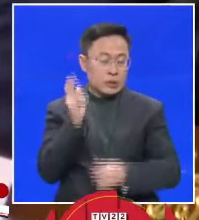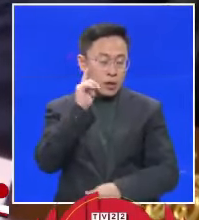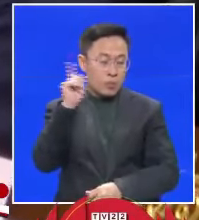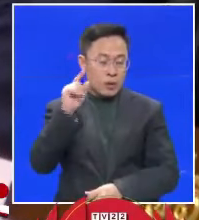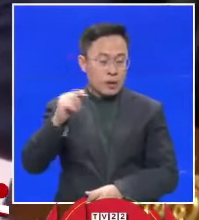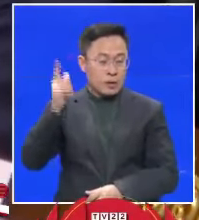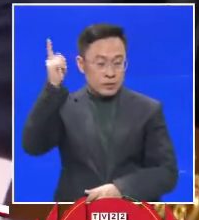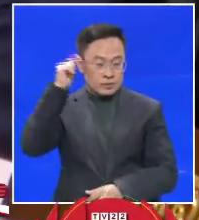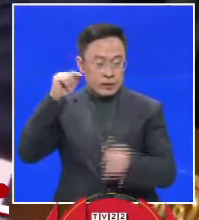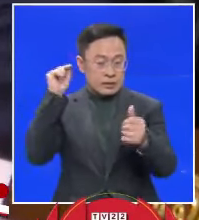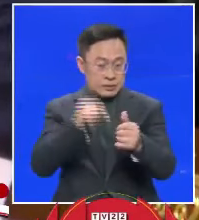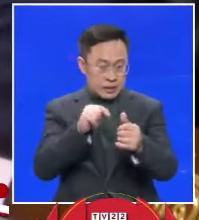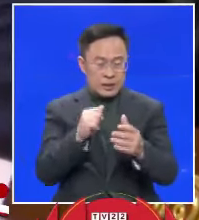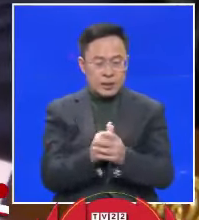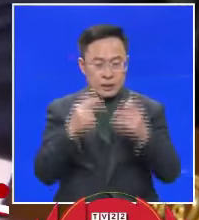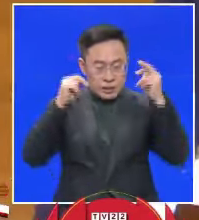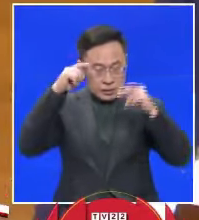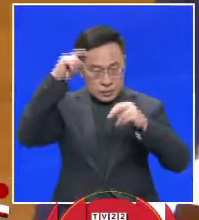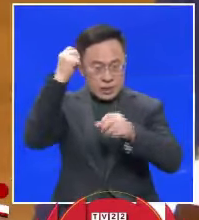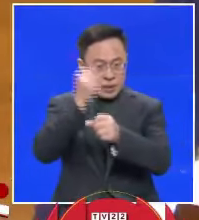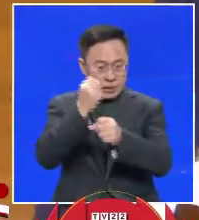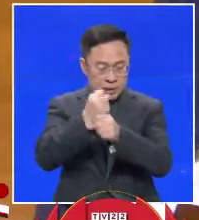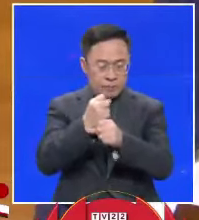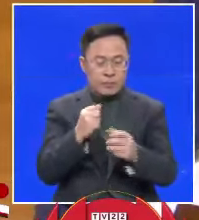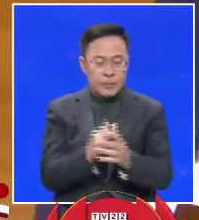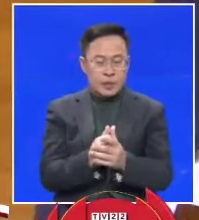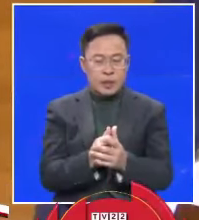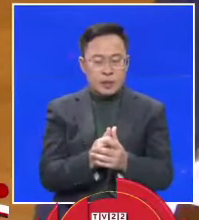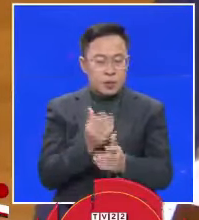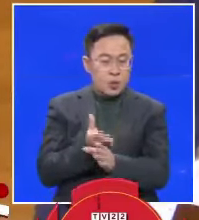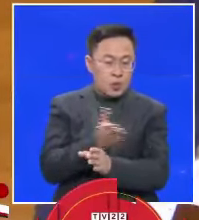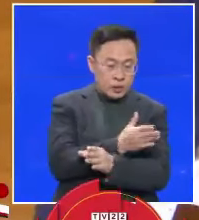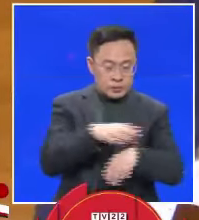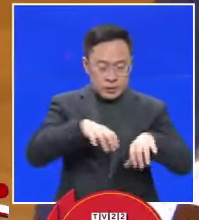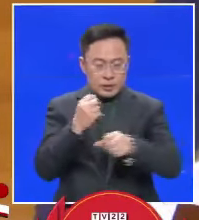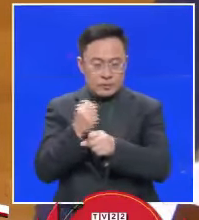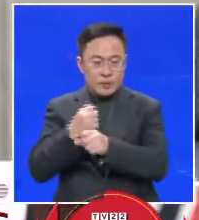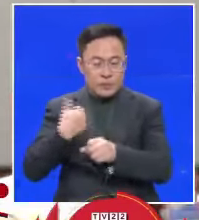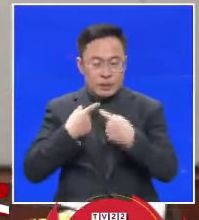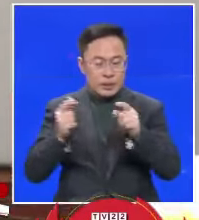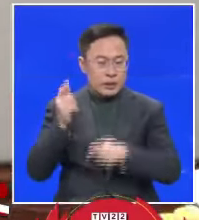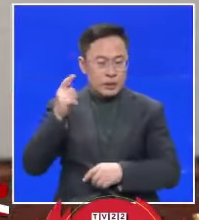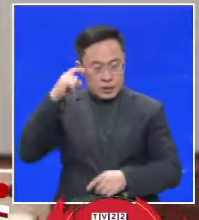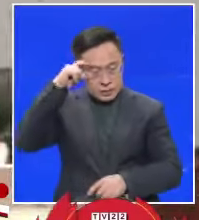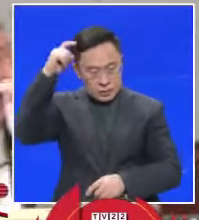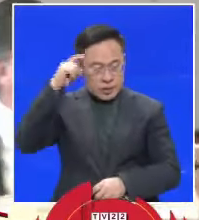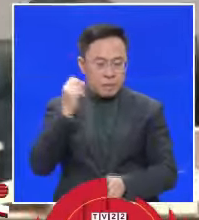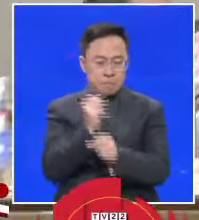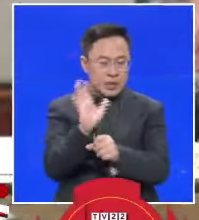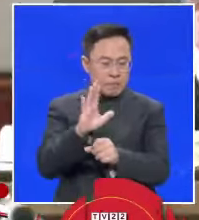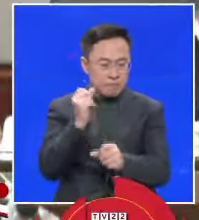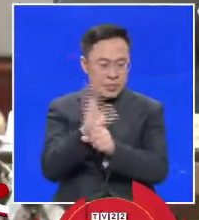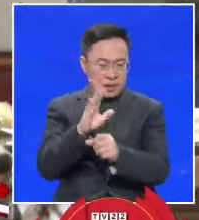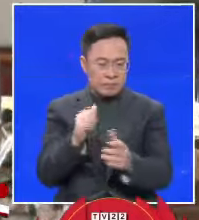บอกมีคำสั่งให้คุณเศรษฐาเนี่ยดำเนินการบางอย่างให้คนชั้น14ในช่วงเวลาก่อนหน้านี้แต่ว่าเจ้าตัวเนี่ยค่อนข้างดื้อเพื่อที่